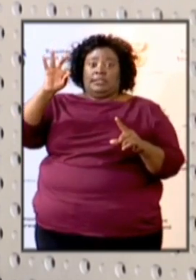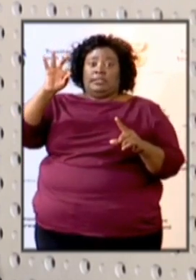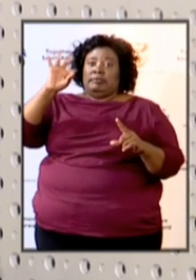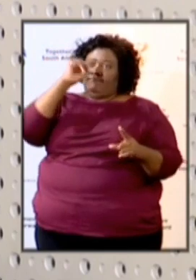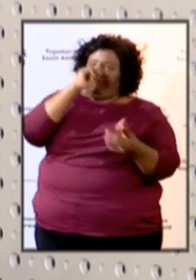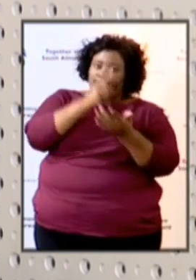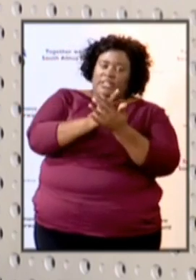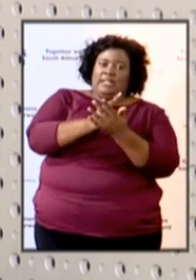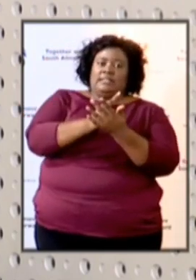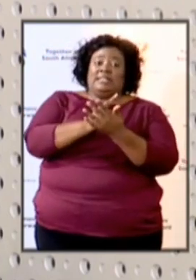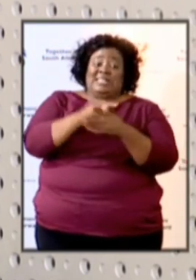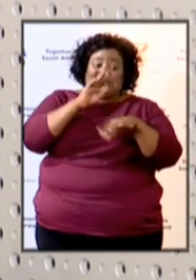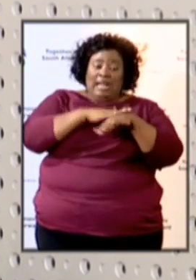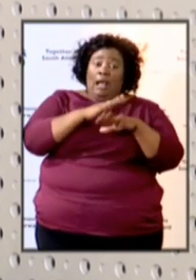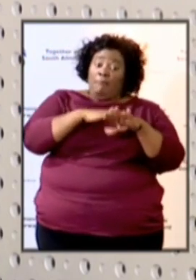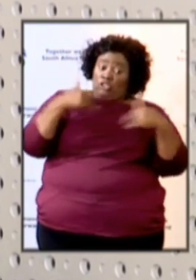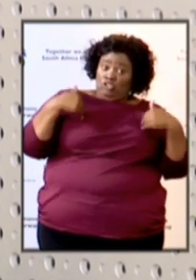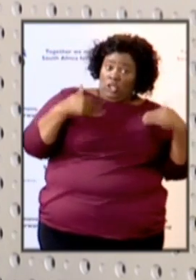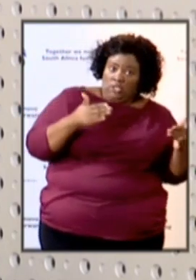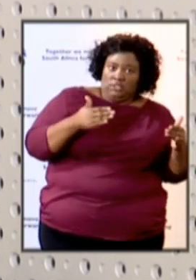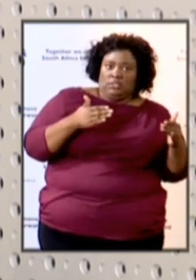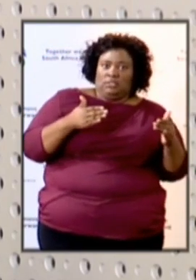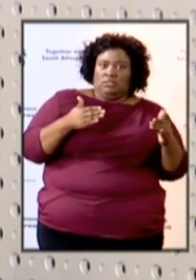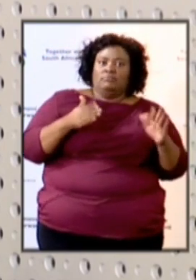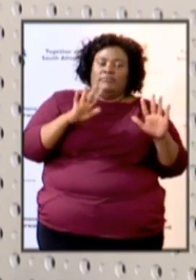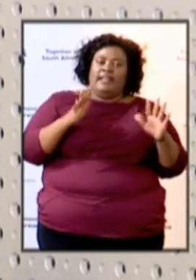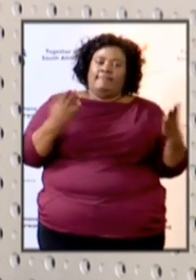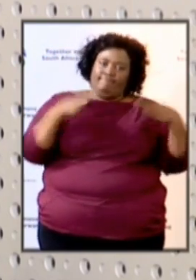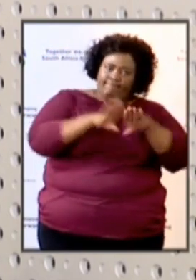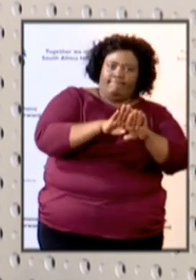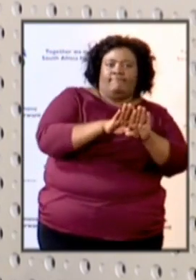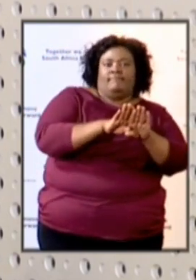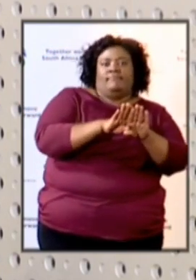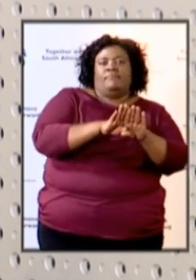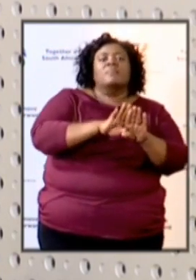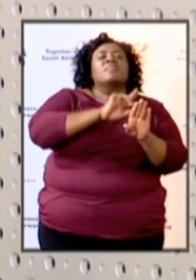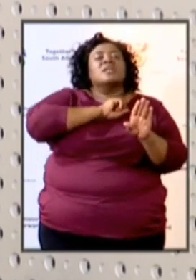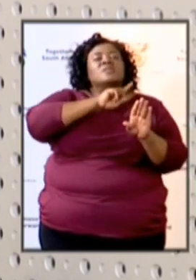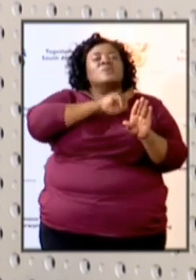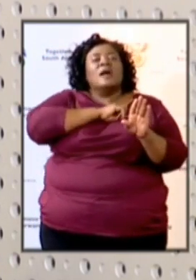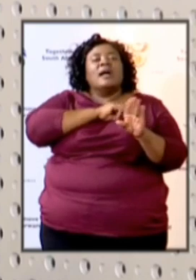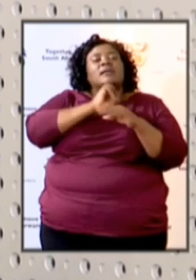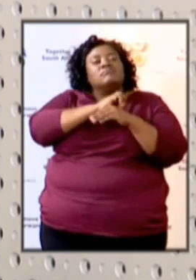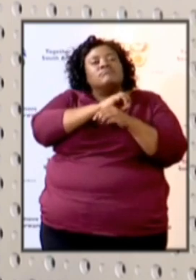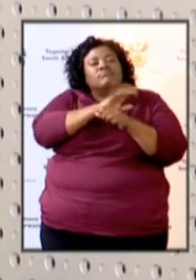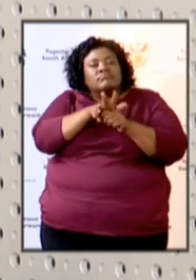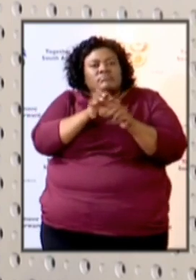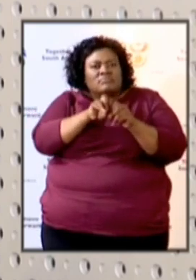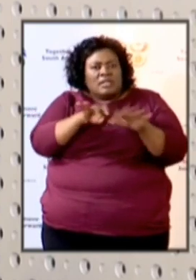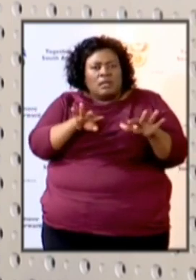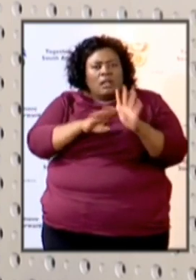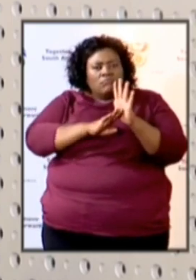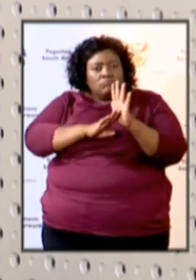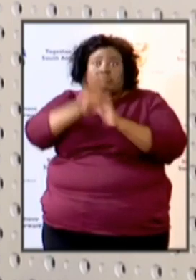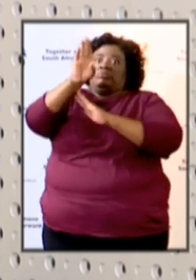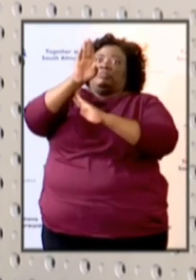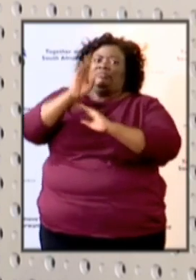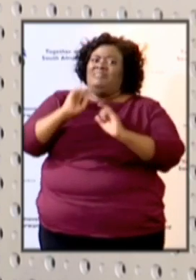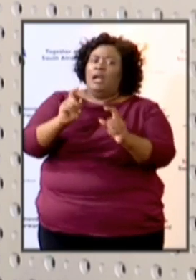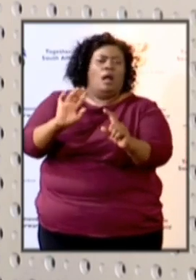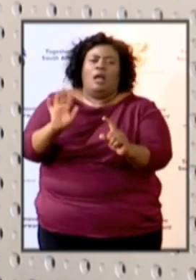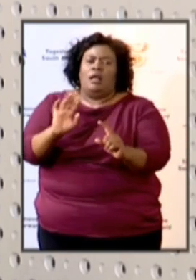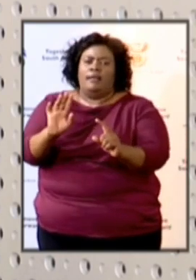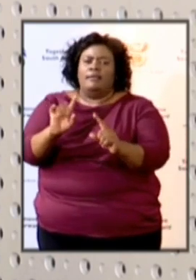ey'nqala usaqala. Yiko engathi asindlondlobali kakhulu. Kodwa njengoba sovula kancane